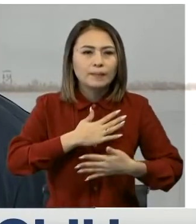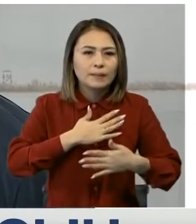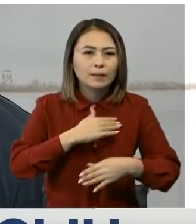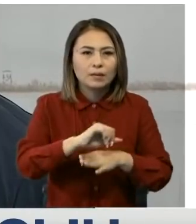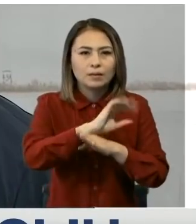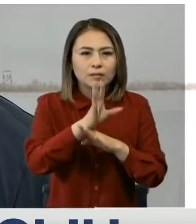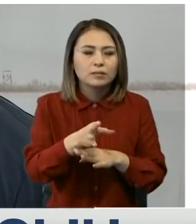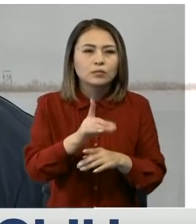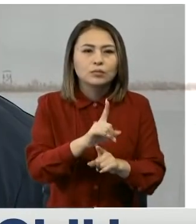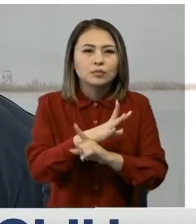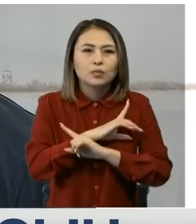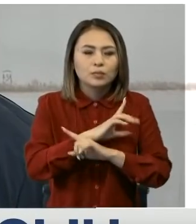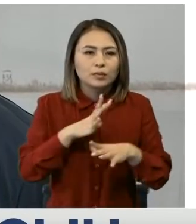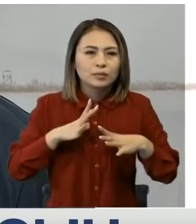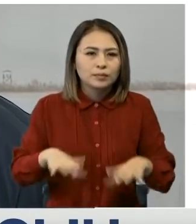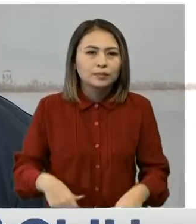өту, балық қырылып қалмау үшін.